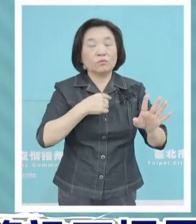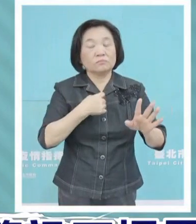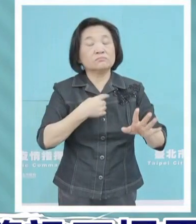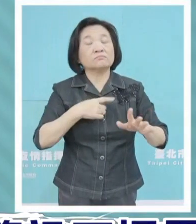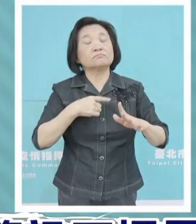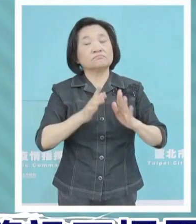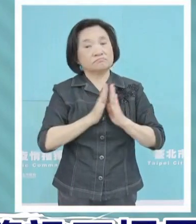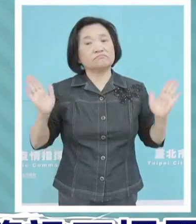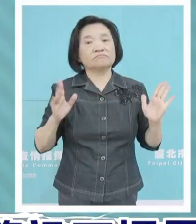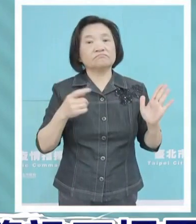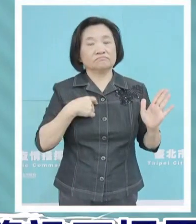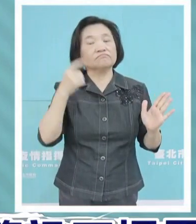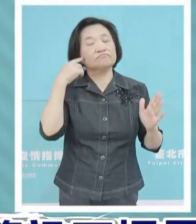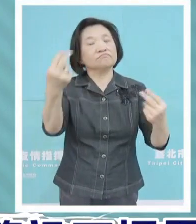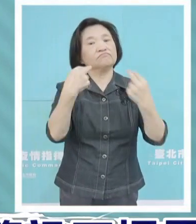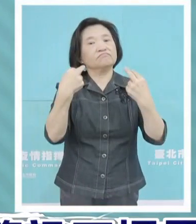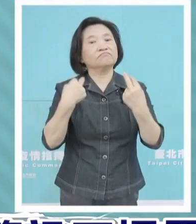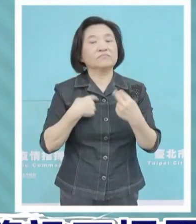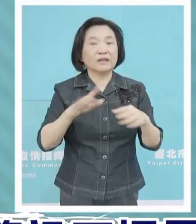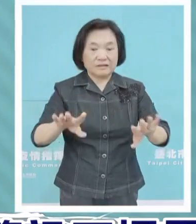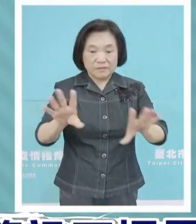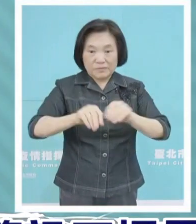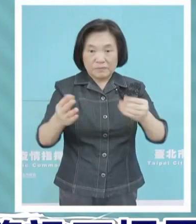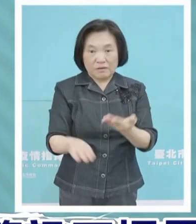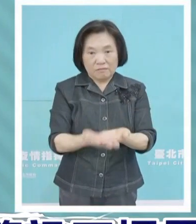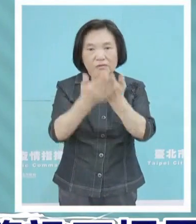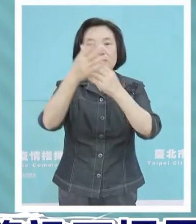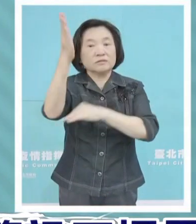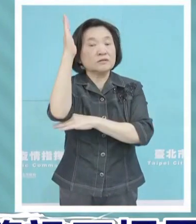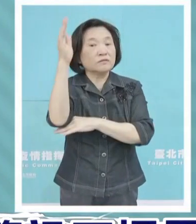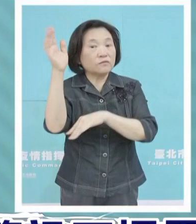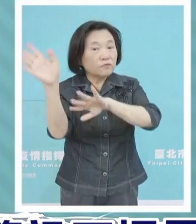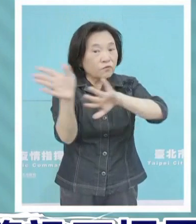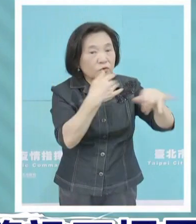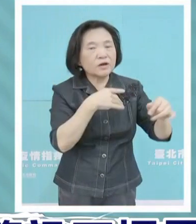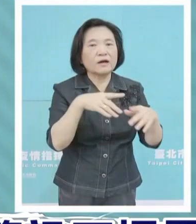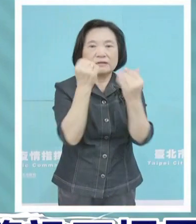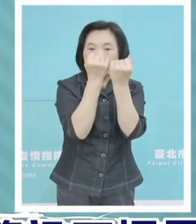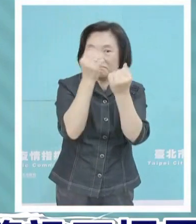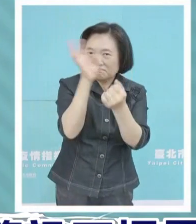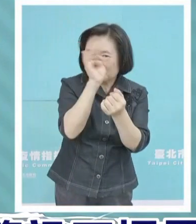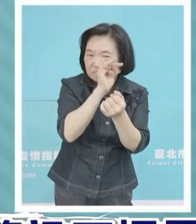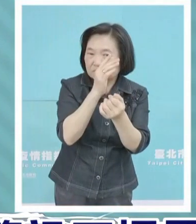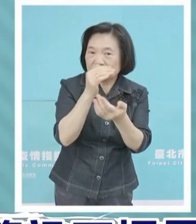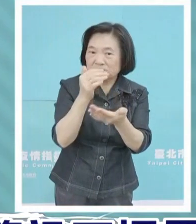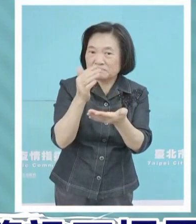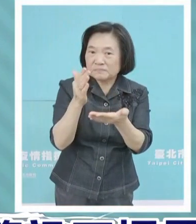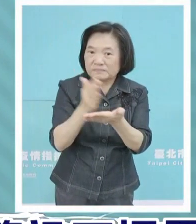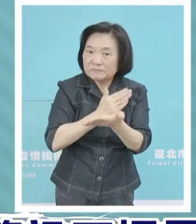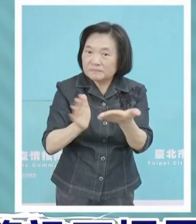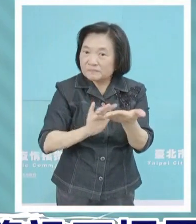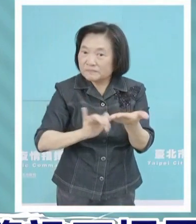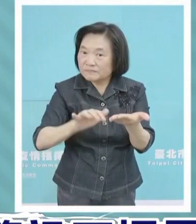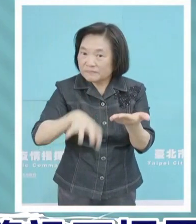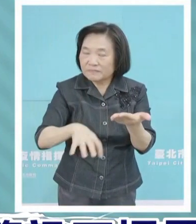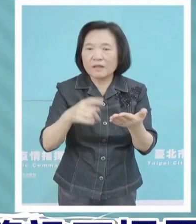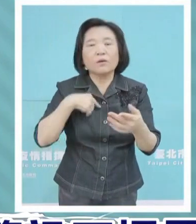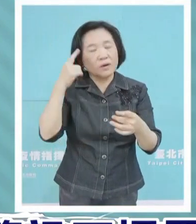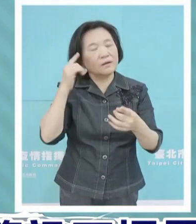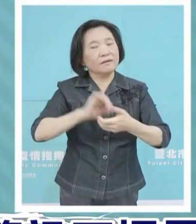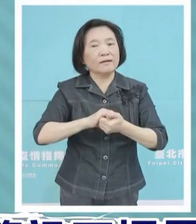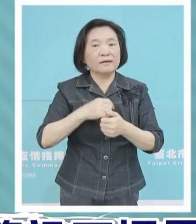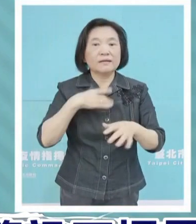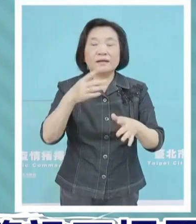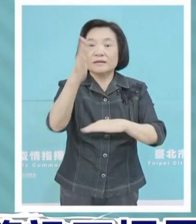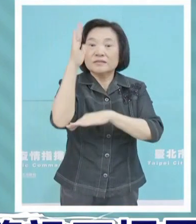给政风处跟廉政委员会调查。因为政风处的部分，我完全没有介入到他们卫生局内部的